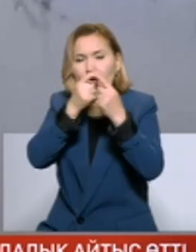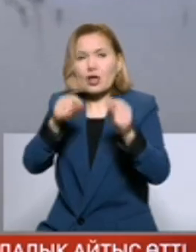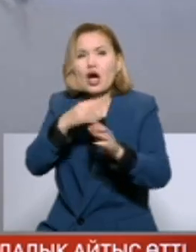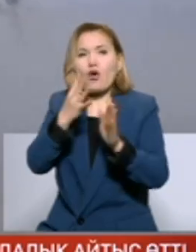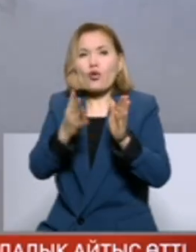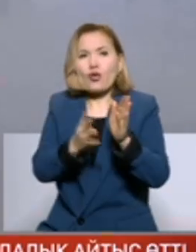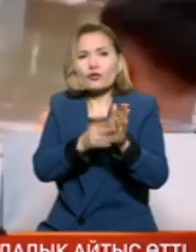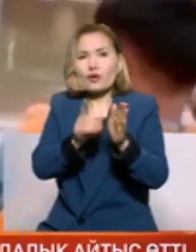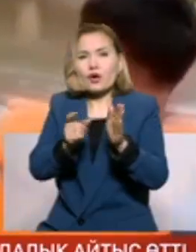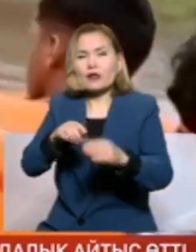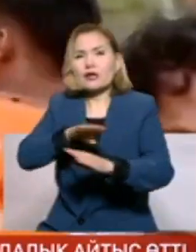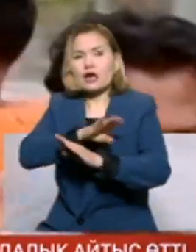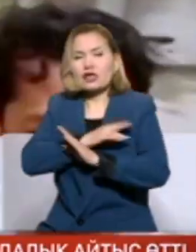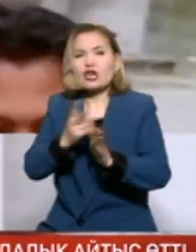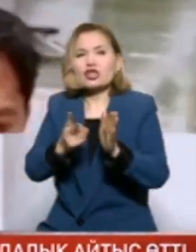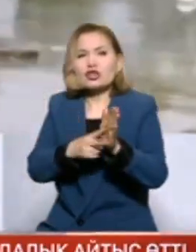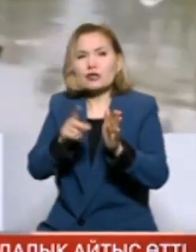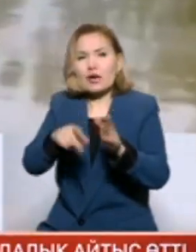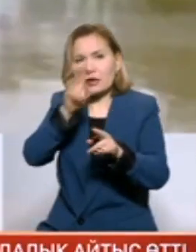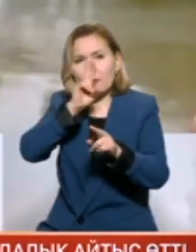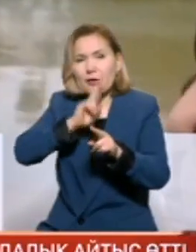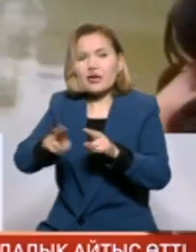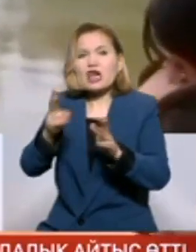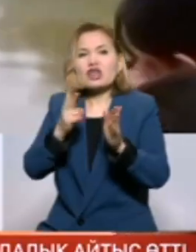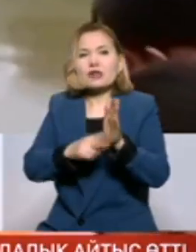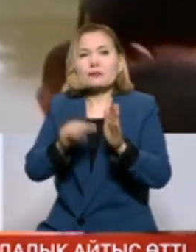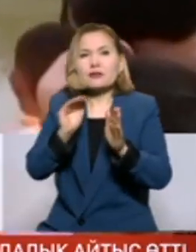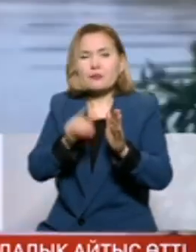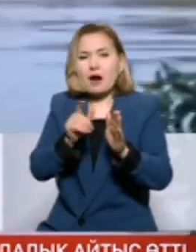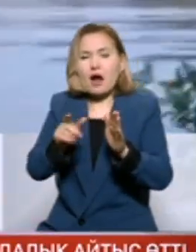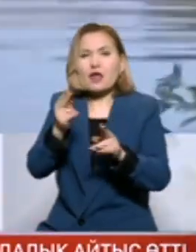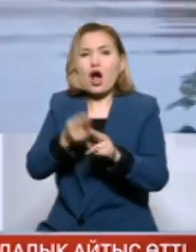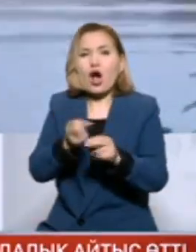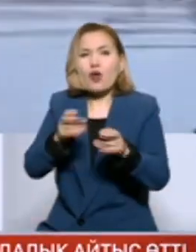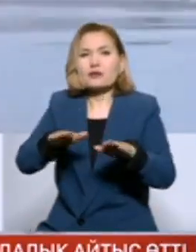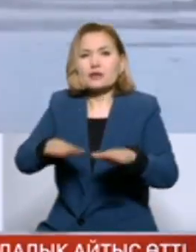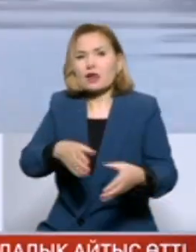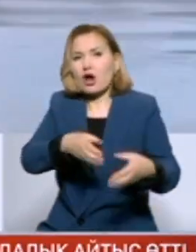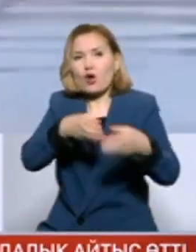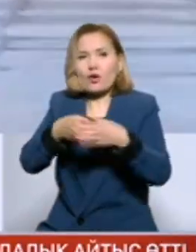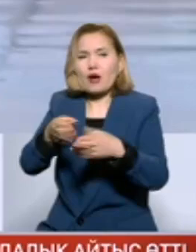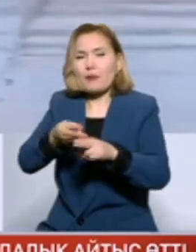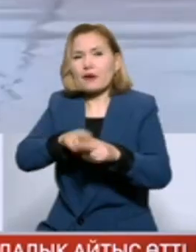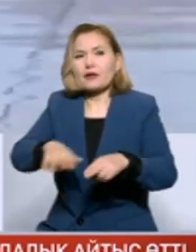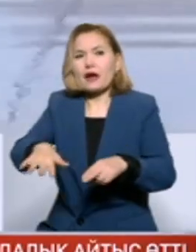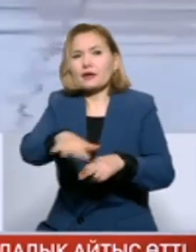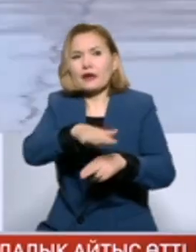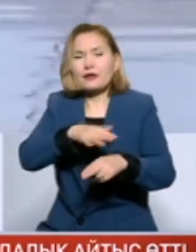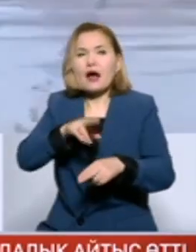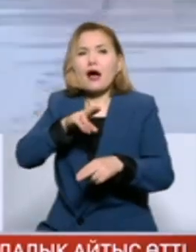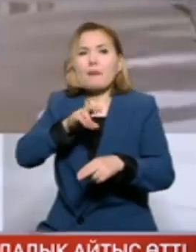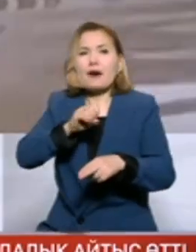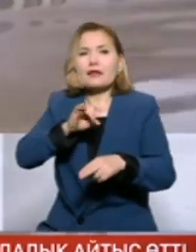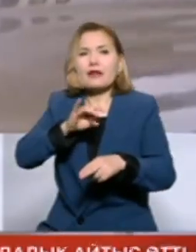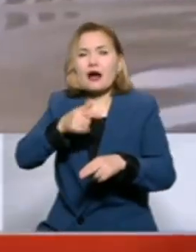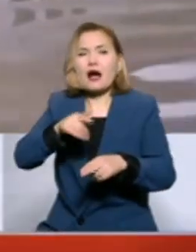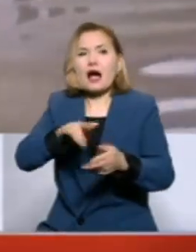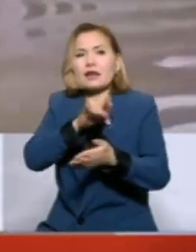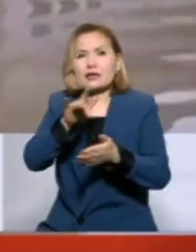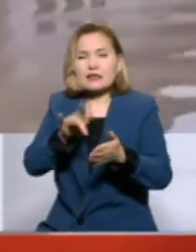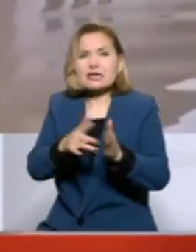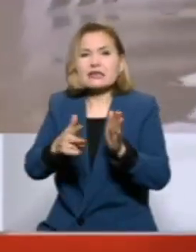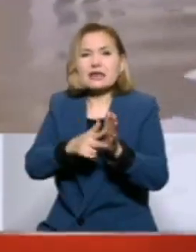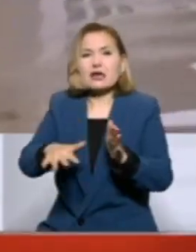адам қаза тауып, жетеуі жоғалып кеткен. 70 мыңнан астам тұрғын қауіпсіз жерге көшірілді. Ал аймақ астанасы Падан қаласымен 8